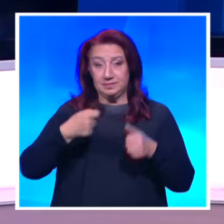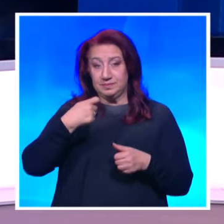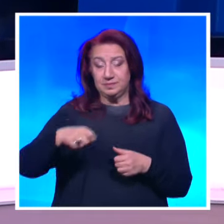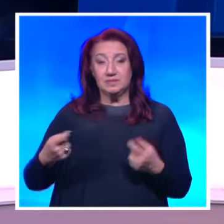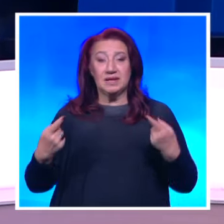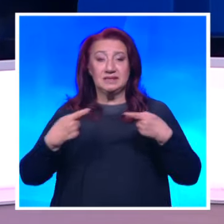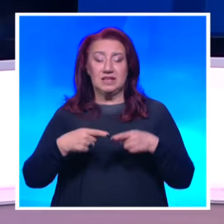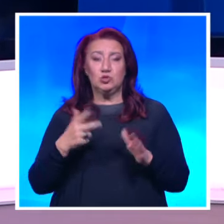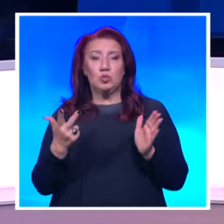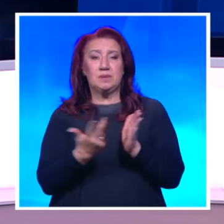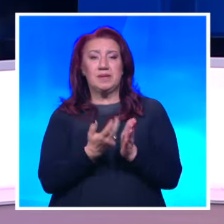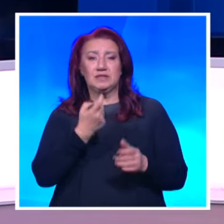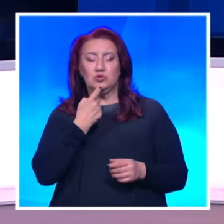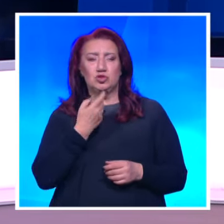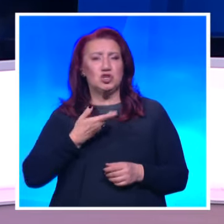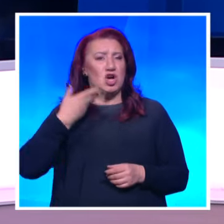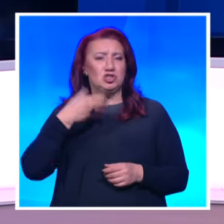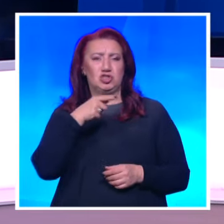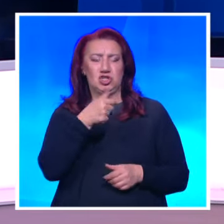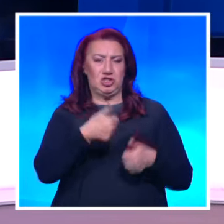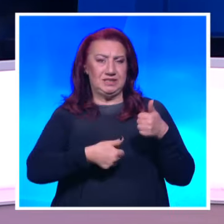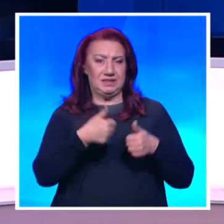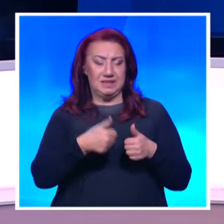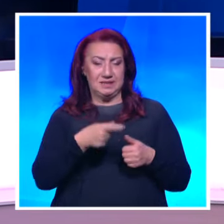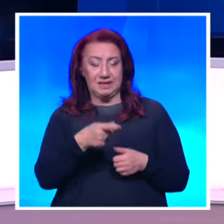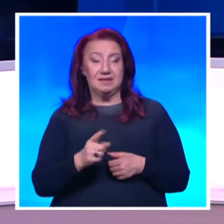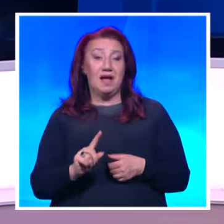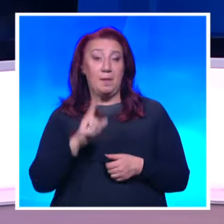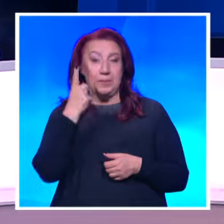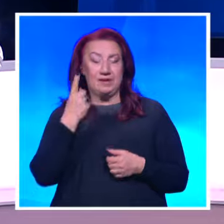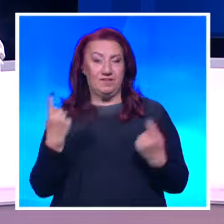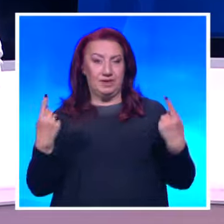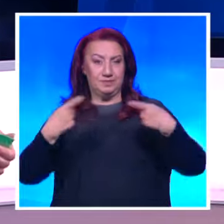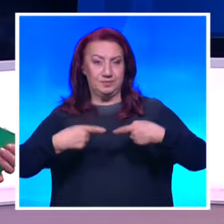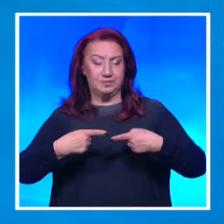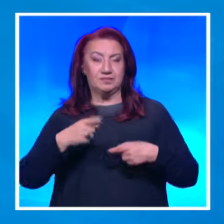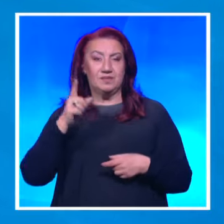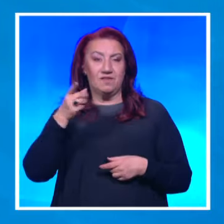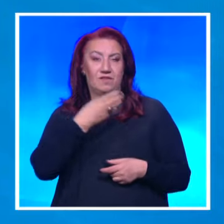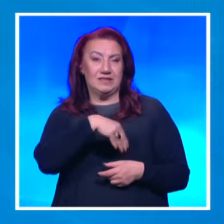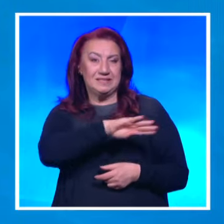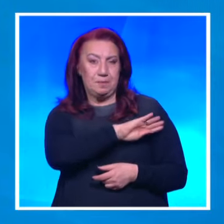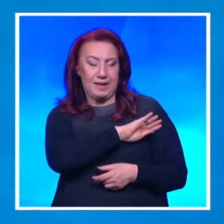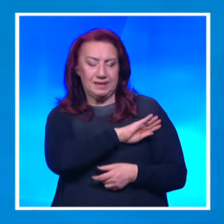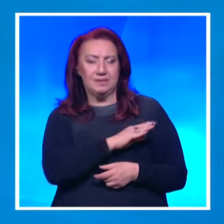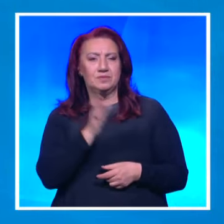чешки талант Якуб Меншик в първия си матч на Мастърс турнира в Мадрид. Още спорт ще